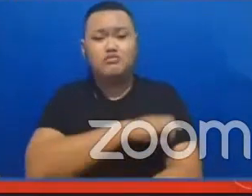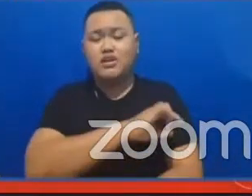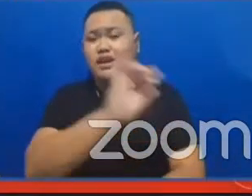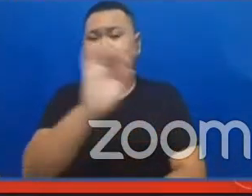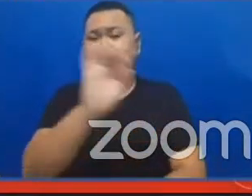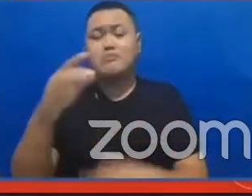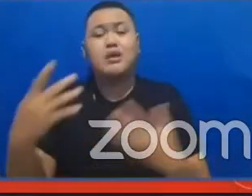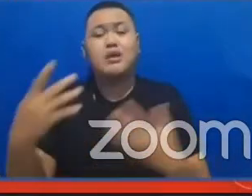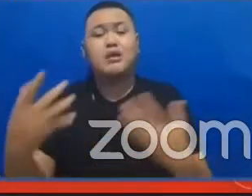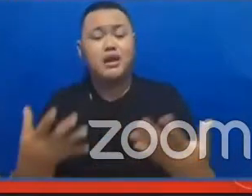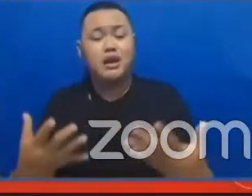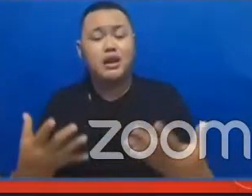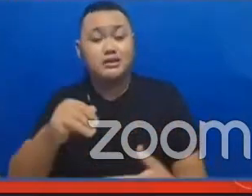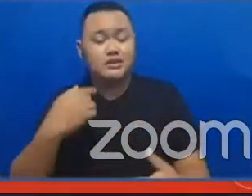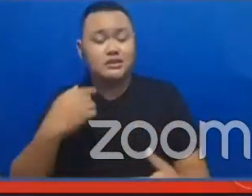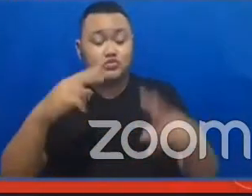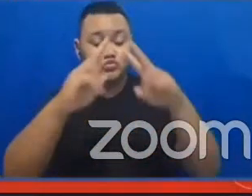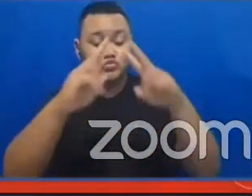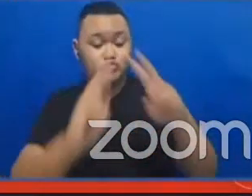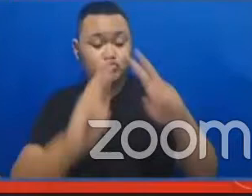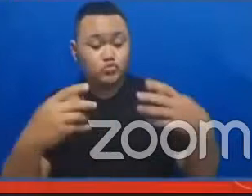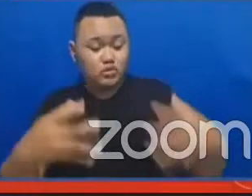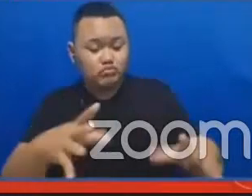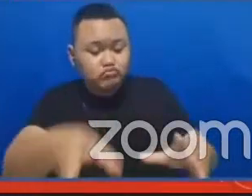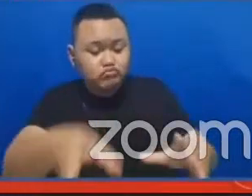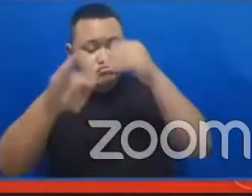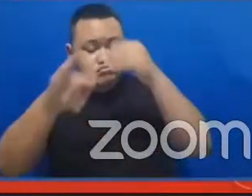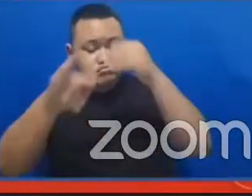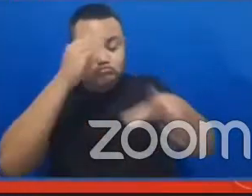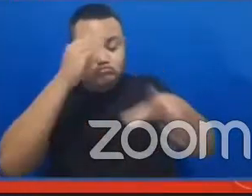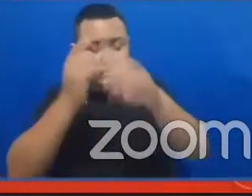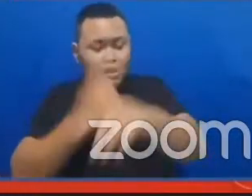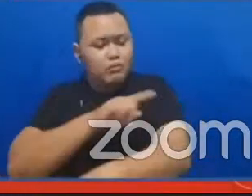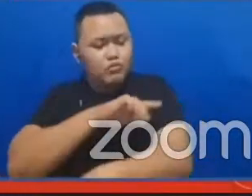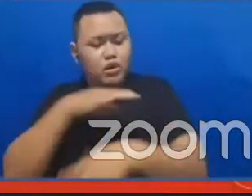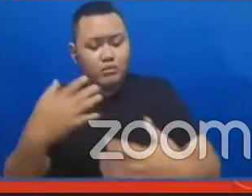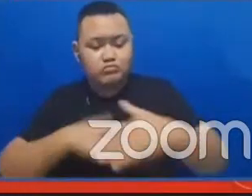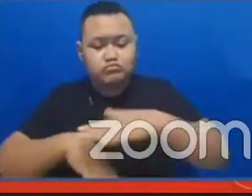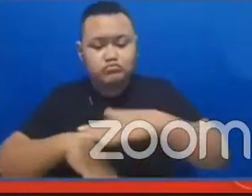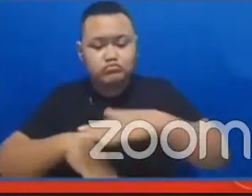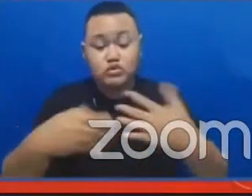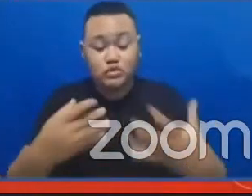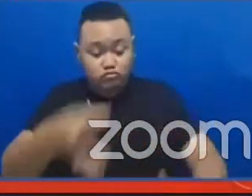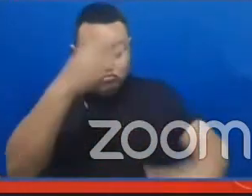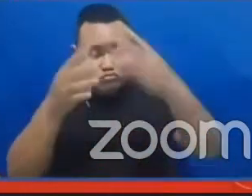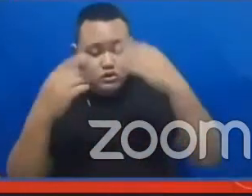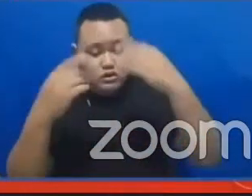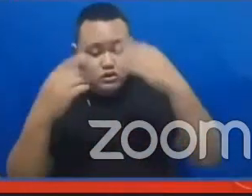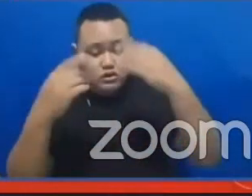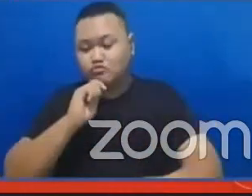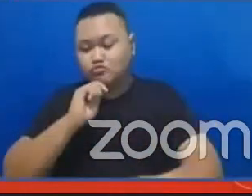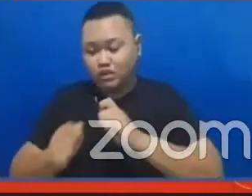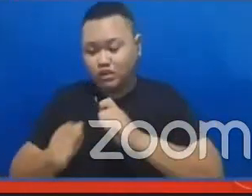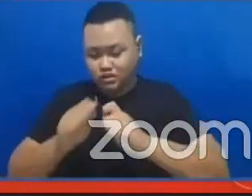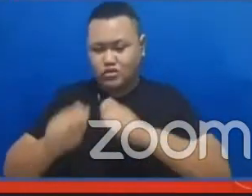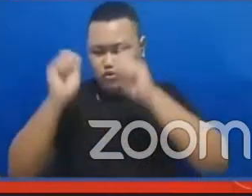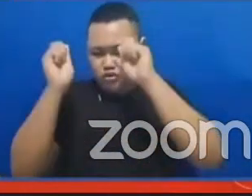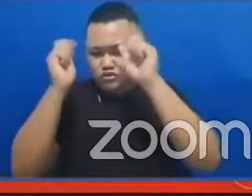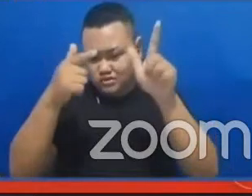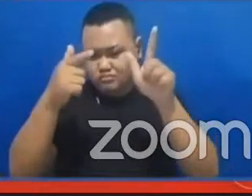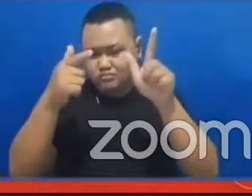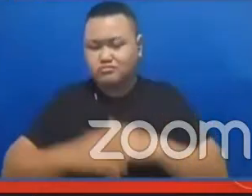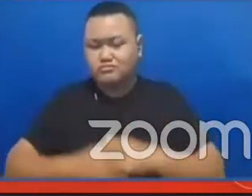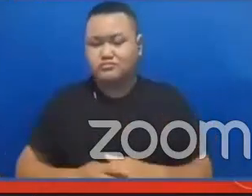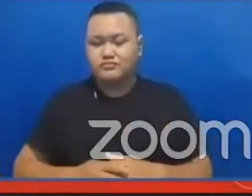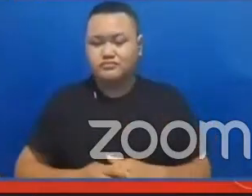melihat standar kompetensi apa yang mereka inginkan. Nah, kemudian kita punya konsep, kita punya konsep yang namanya how to